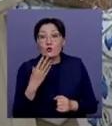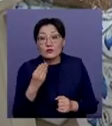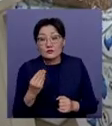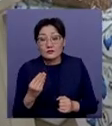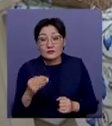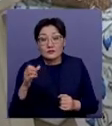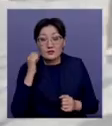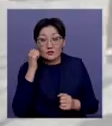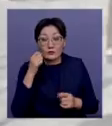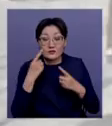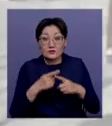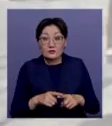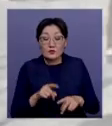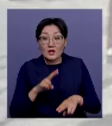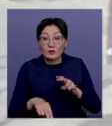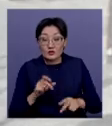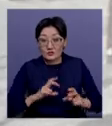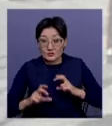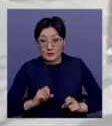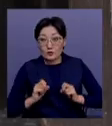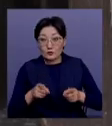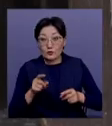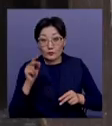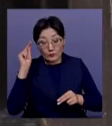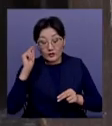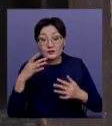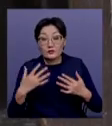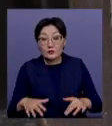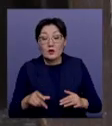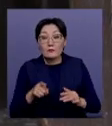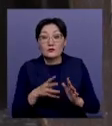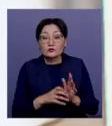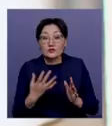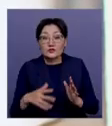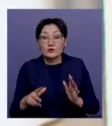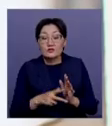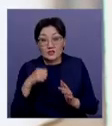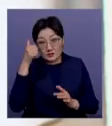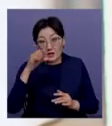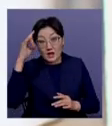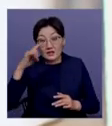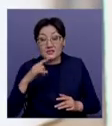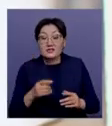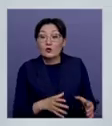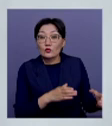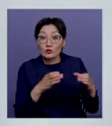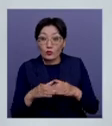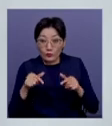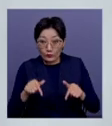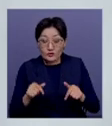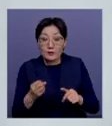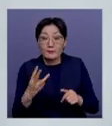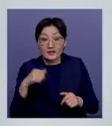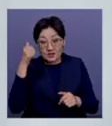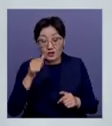Смирнова Мәскеудегі инженерлік құрылыс институтына түседі. Оқуды аяқтаған бойы 1958 жылы Қазақстанға көшіп келіп, осында біраз